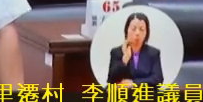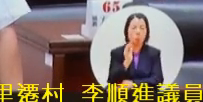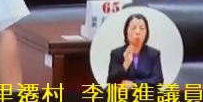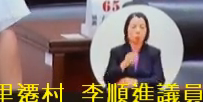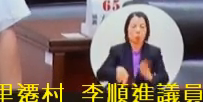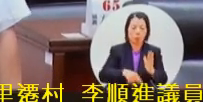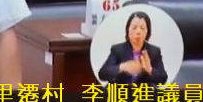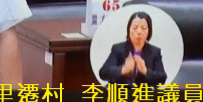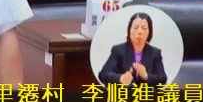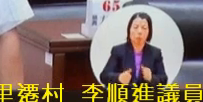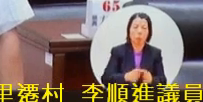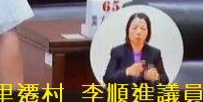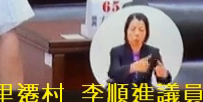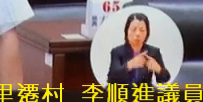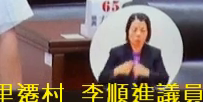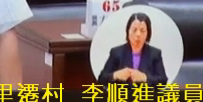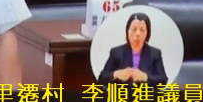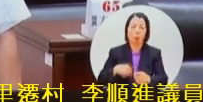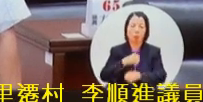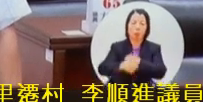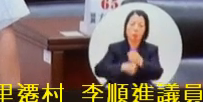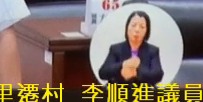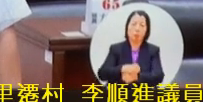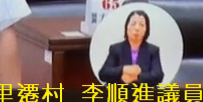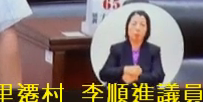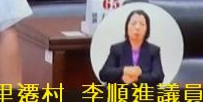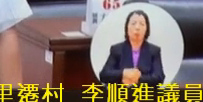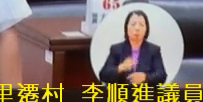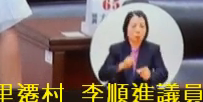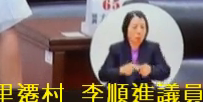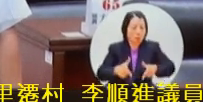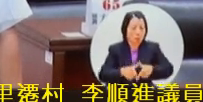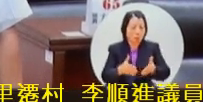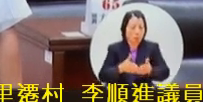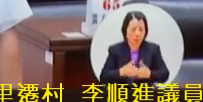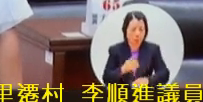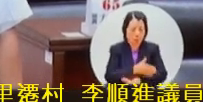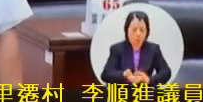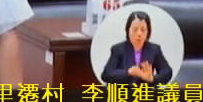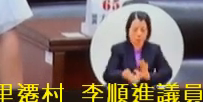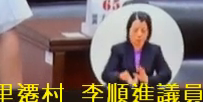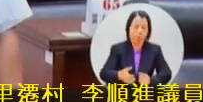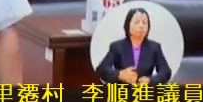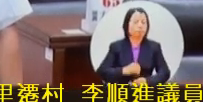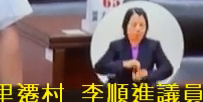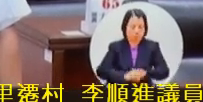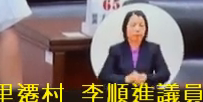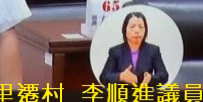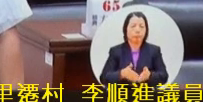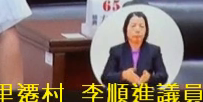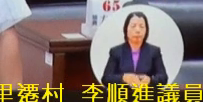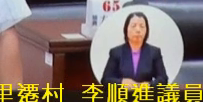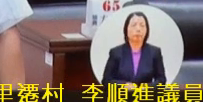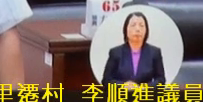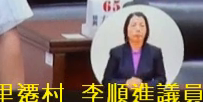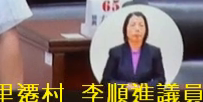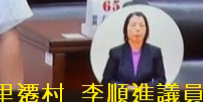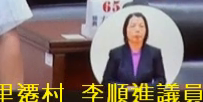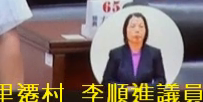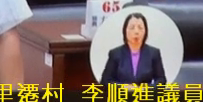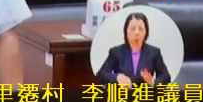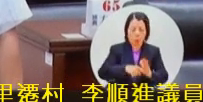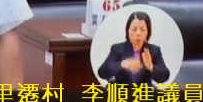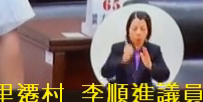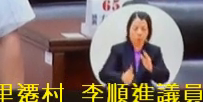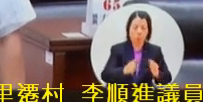到我们地方活动中心哈，说要迁村，而且还要保证迁村，甚至我们的院长还带领我们